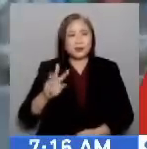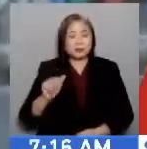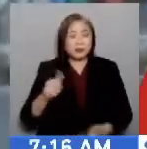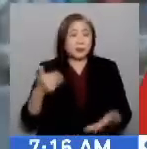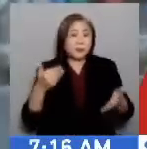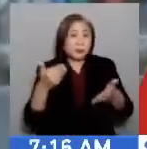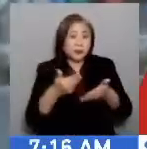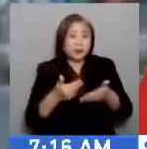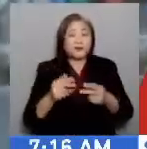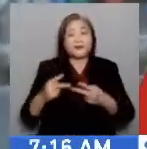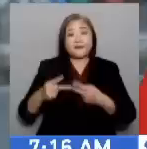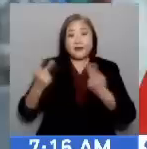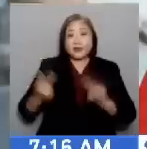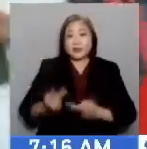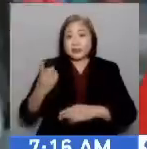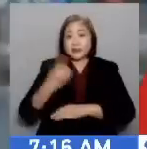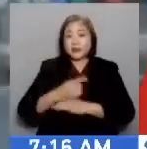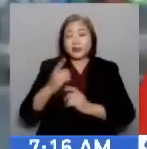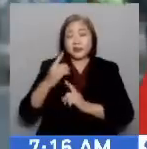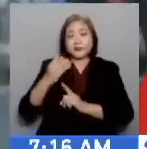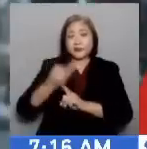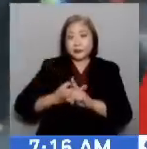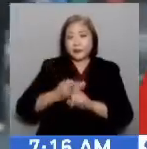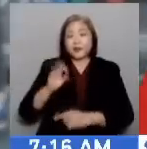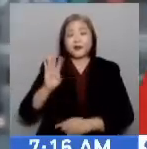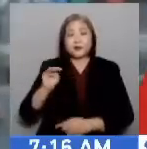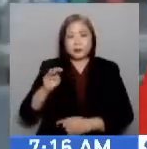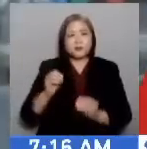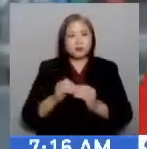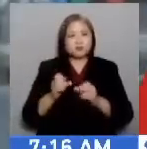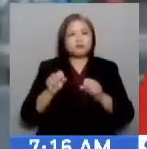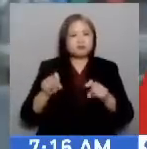eh, mas lalakas ang kanilang mga benta. Eh, kahit raw mahal, eh,